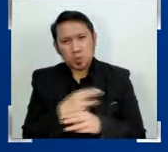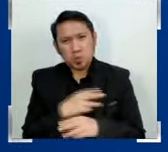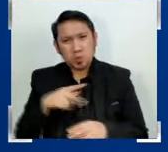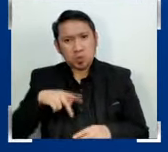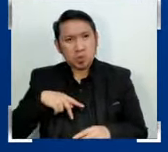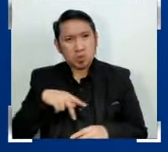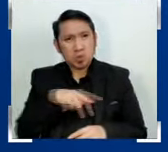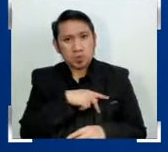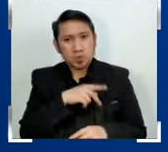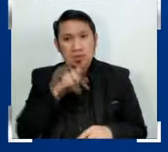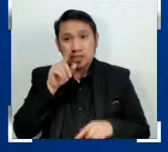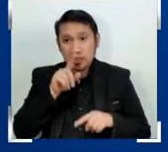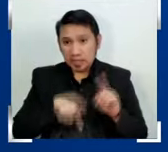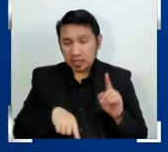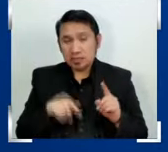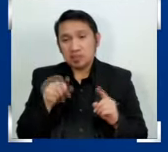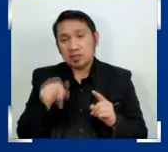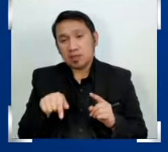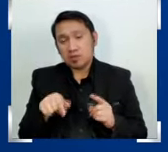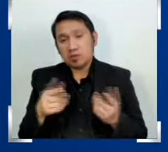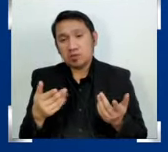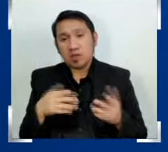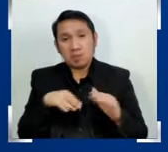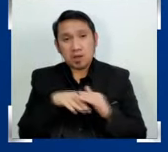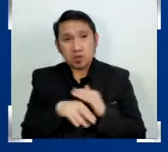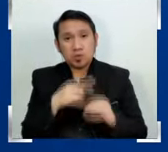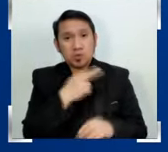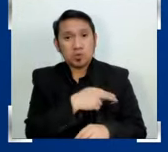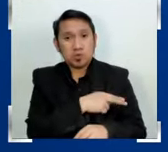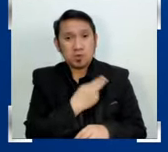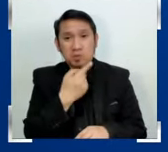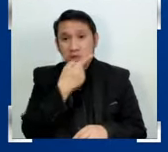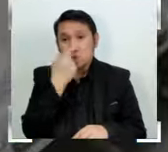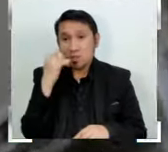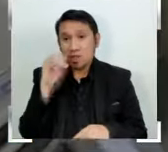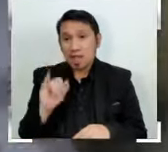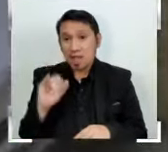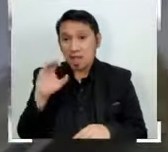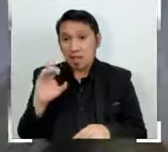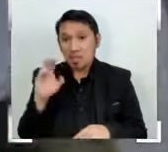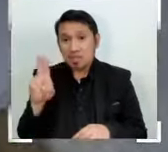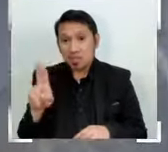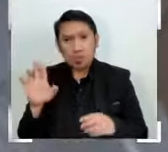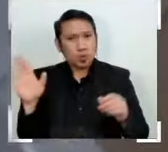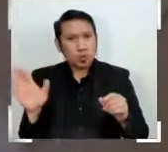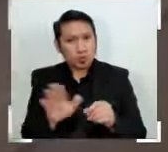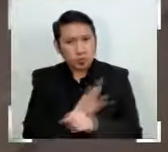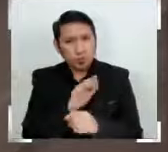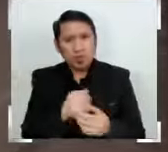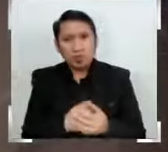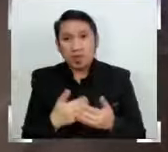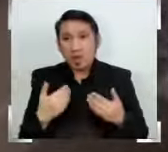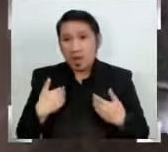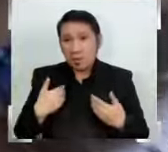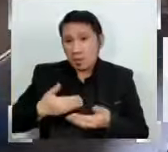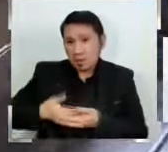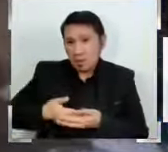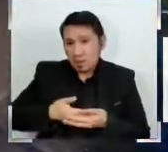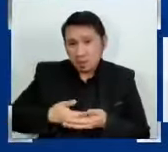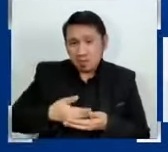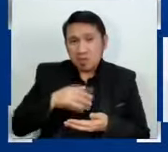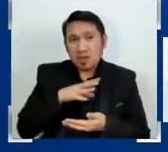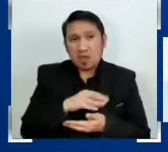basta-basta rin makapasok sa loob ng ospital dahil ang ICU po ay puno din. May mga sanggol at mga nakatatanda rin sa mga